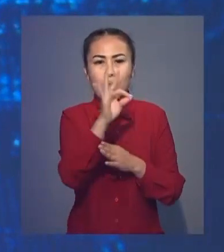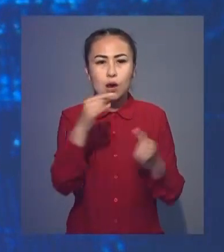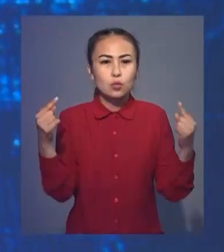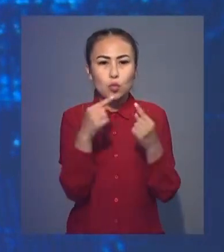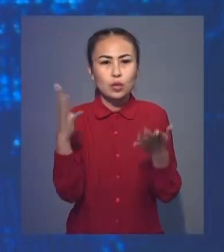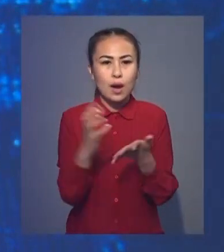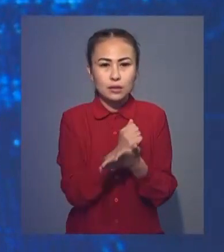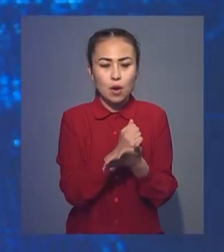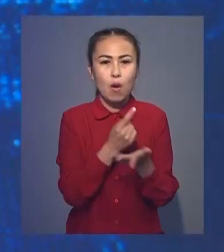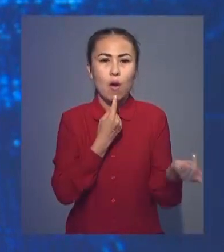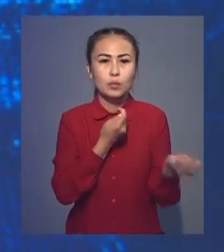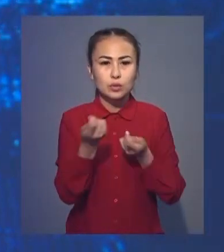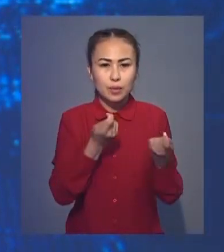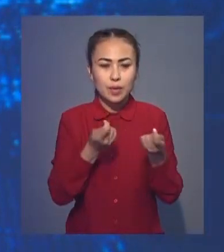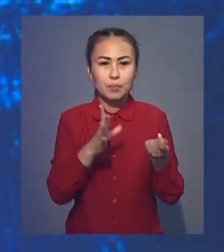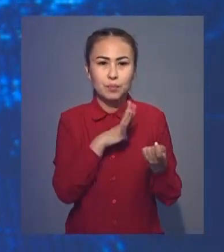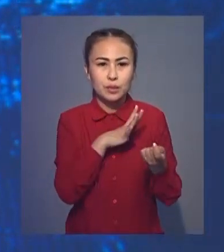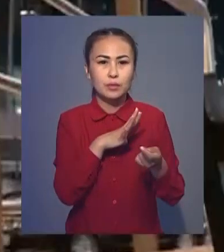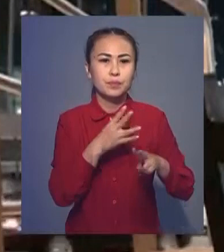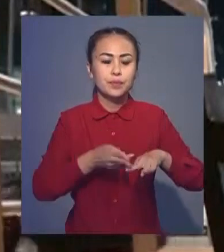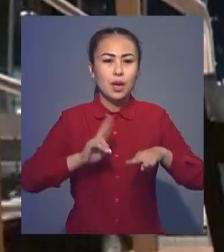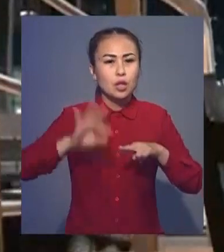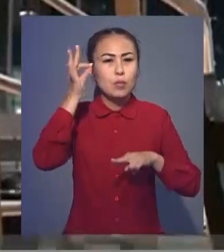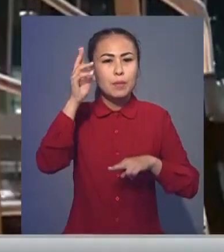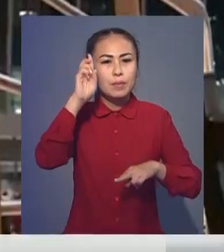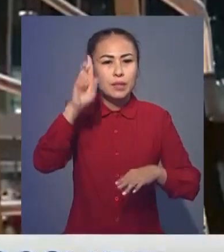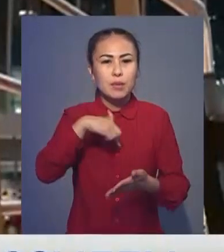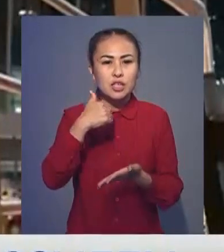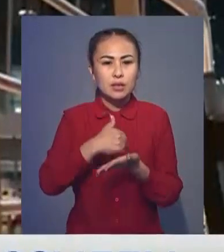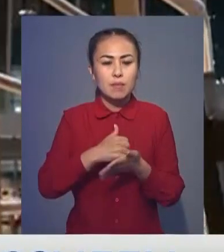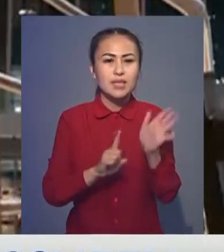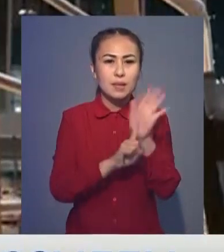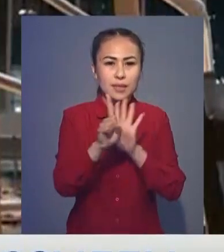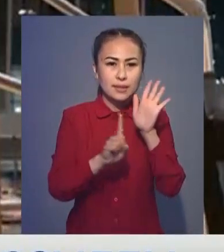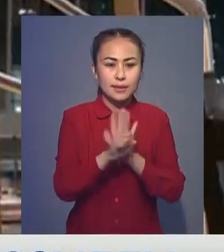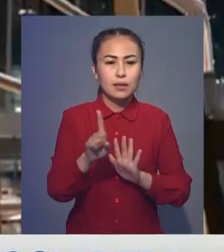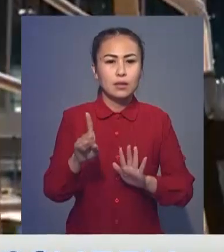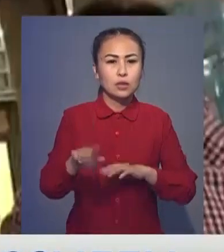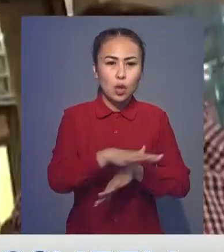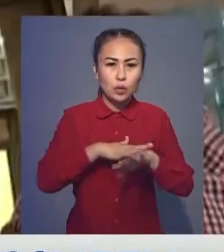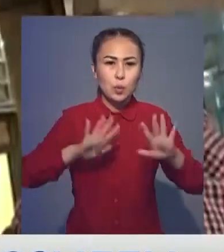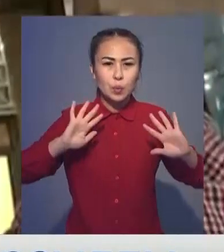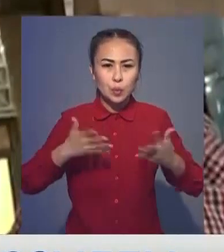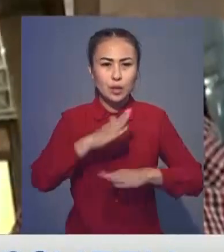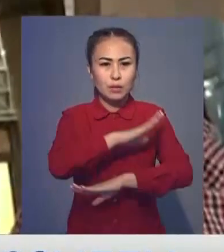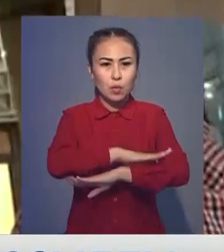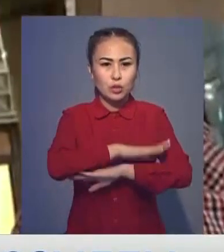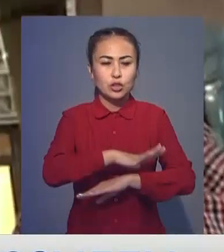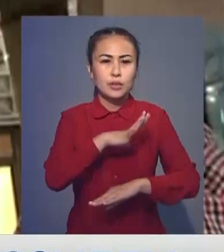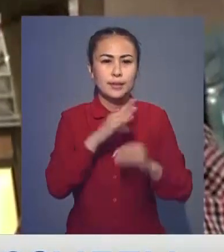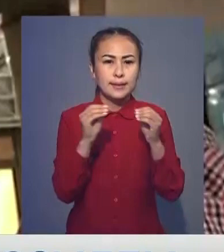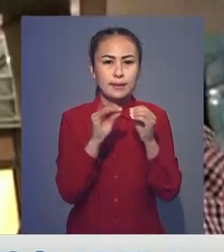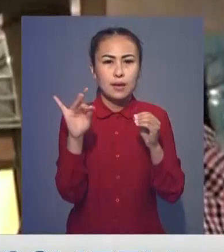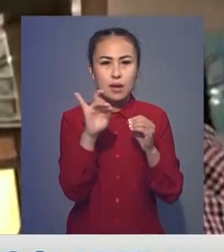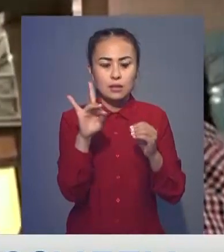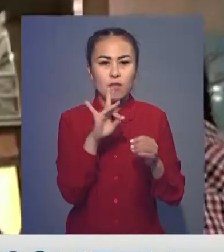анықтау, елдің қауіпсіздігін қамтамасыз ету тапсырылған. Айта кетсек, бұл мемлекет басшысының бастамасымен елдегі төтенше жағдай тәртібінің 10-шы